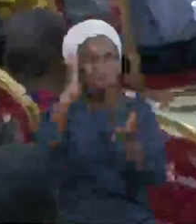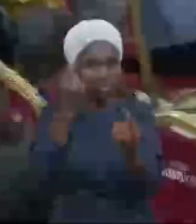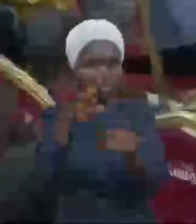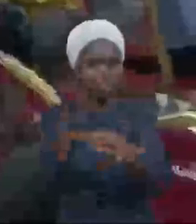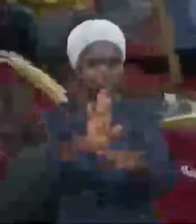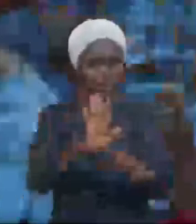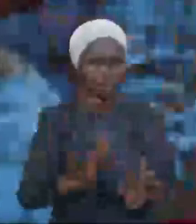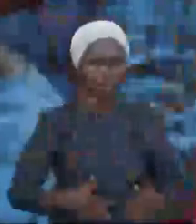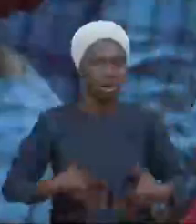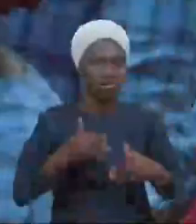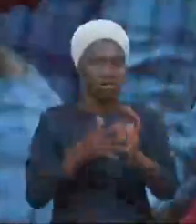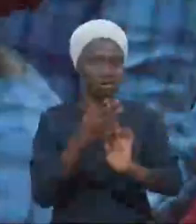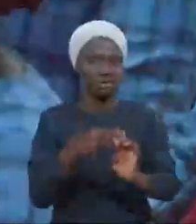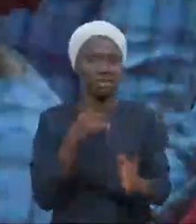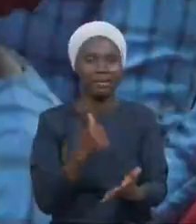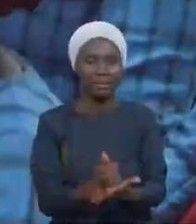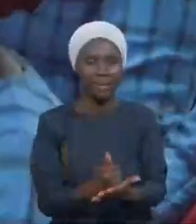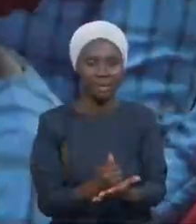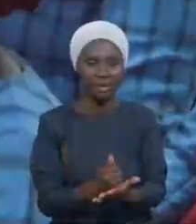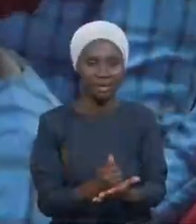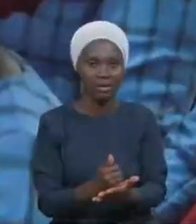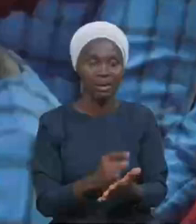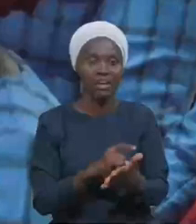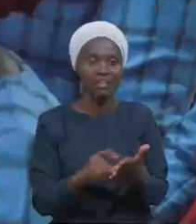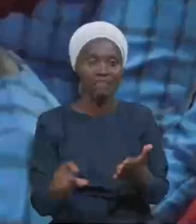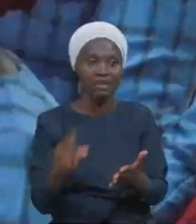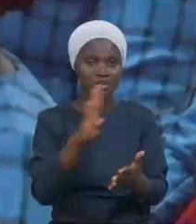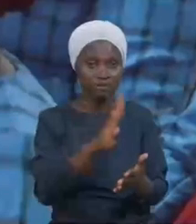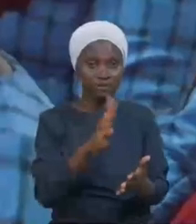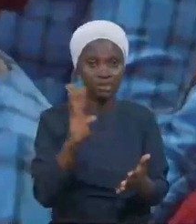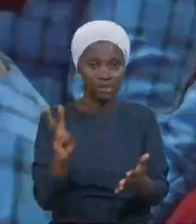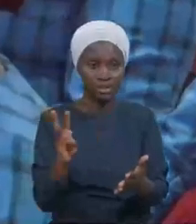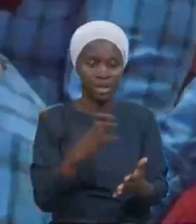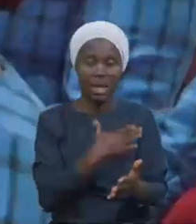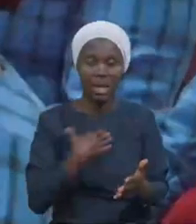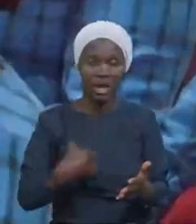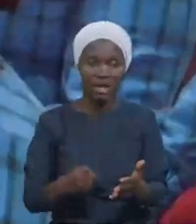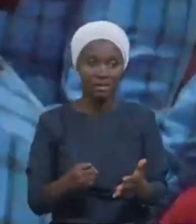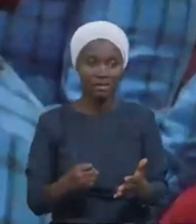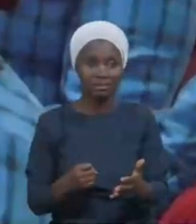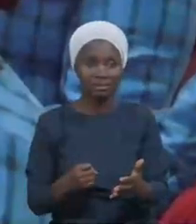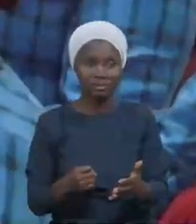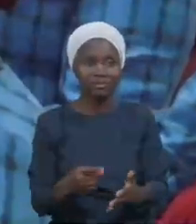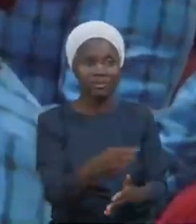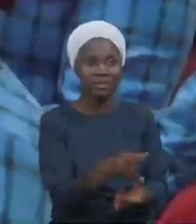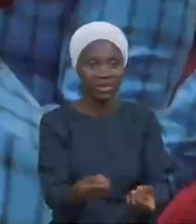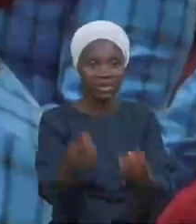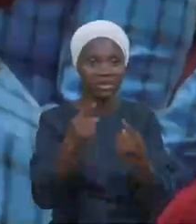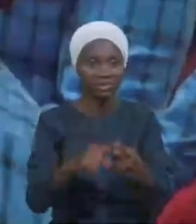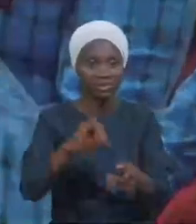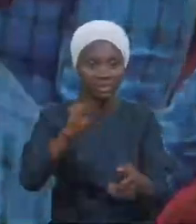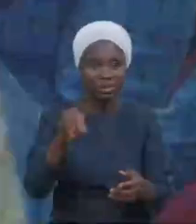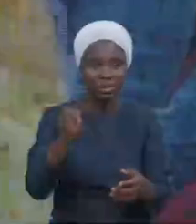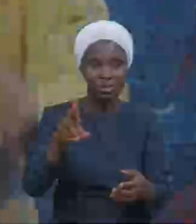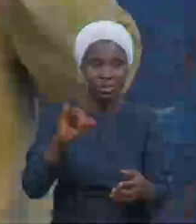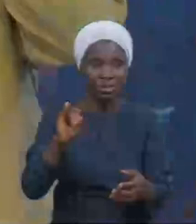vie. Verset 46, ils arrivèrent à Jéricho. Et lorsque Jésus en